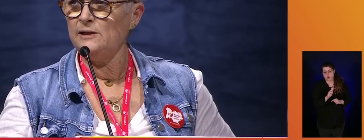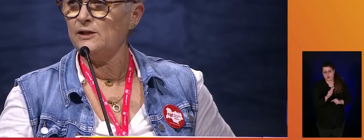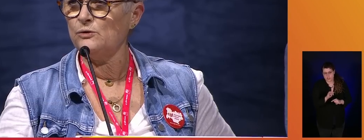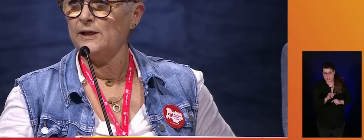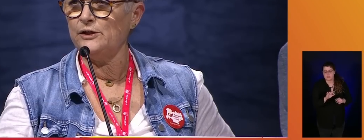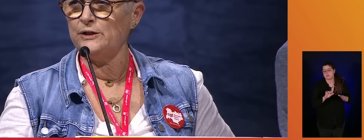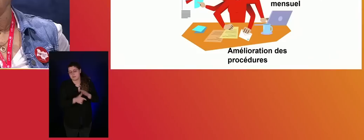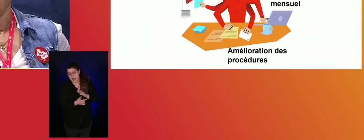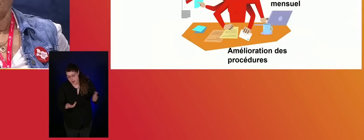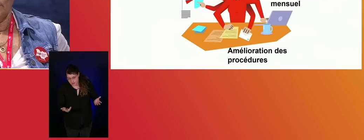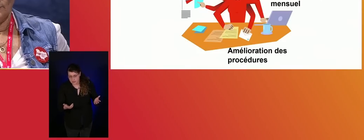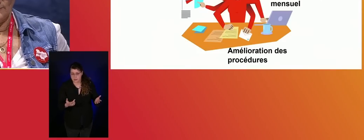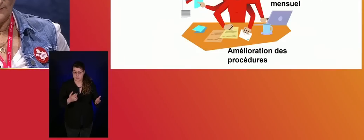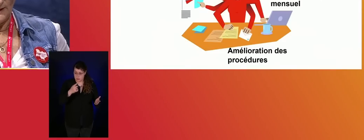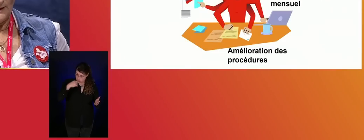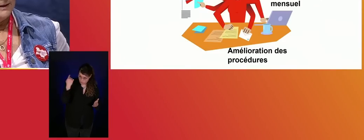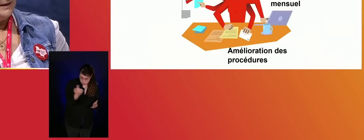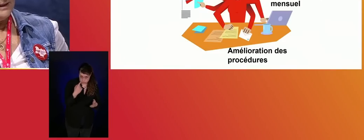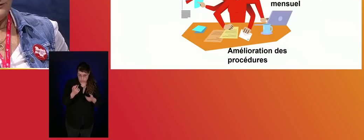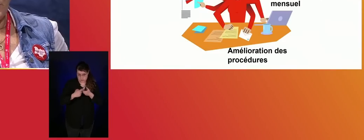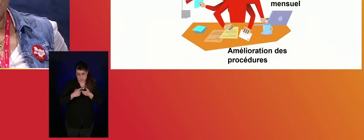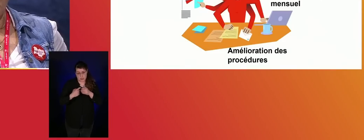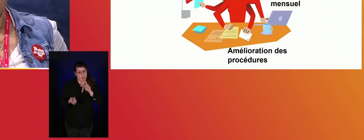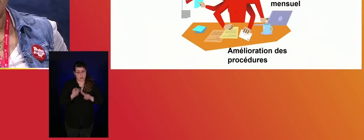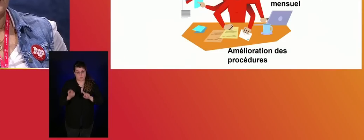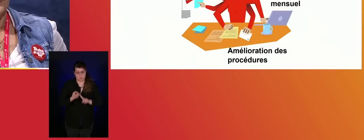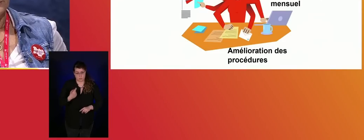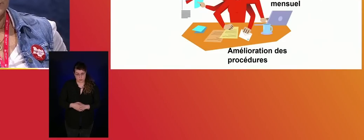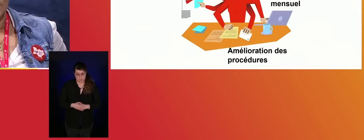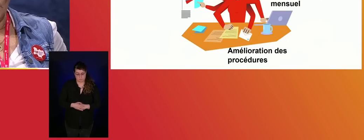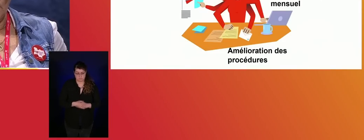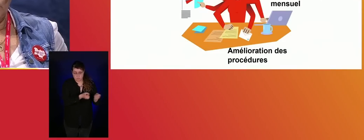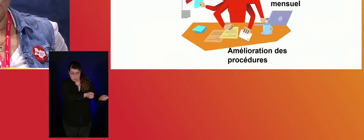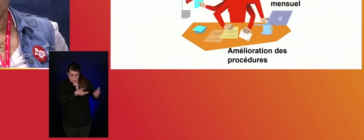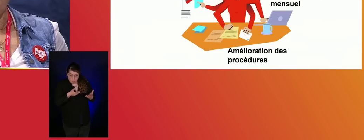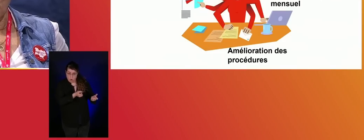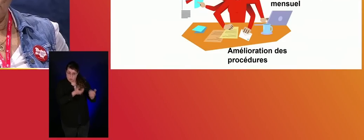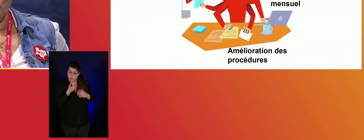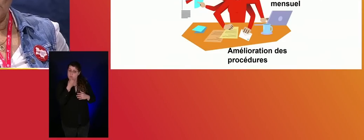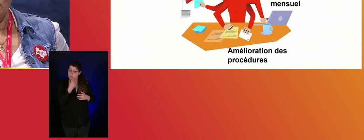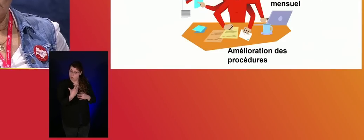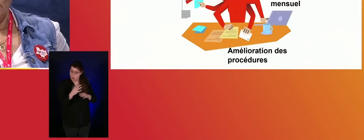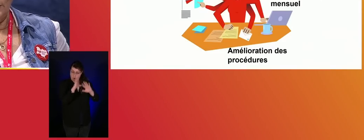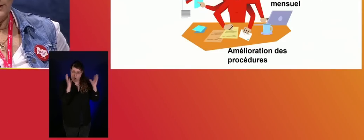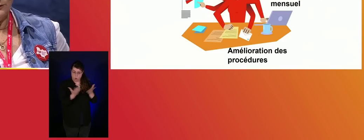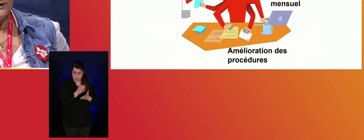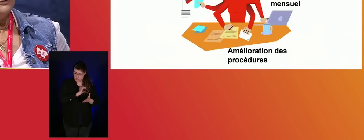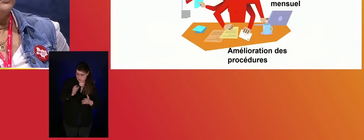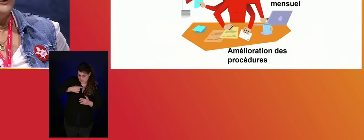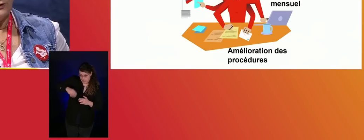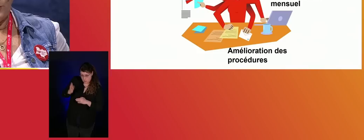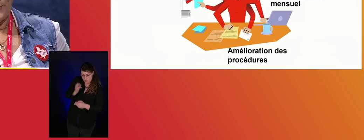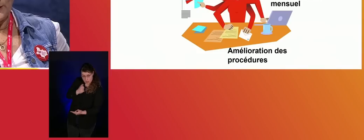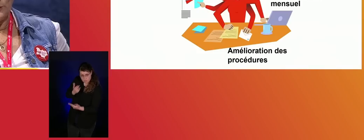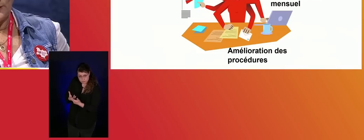les organisations de la CGT. Il est force de proposition pour répondre aux besoins, tant au niveau